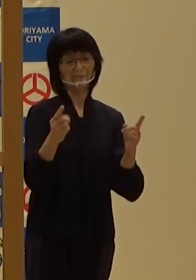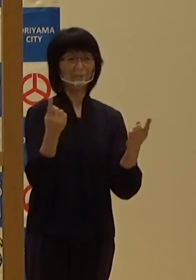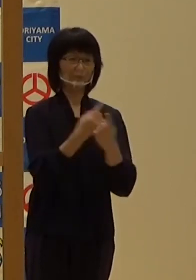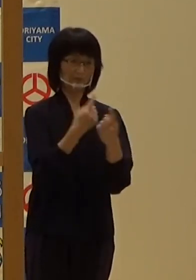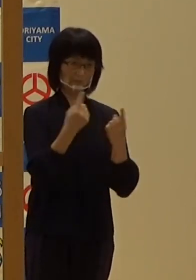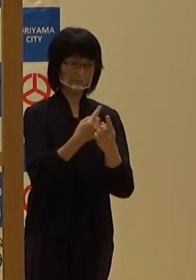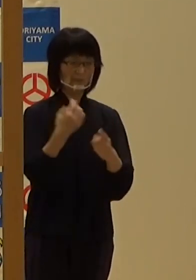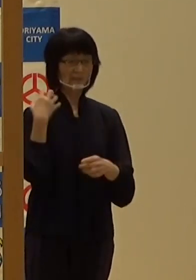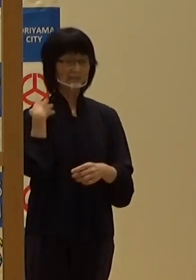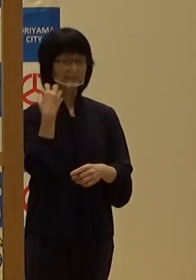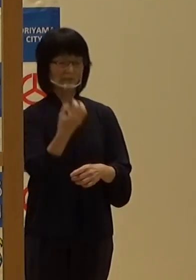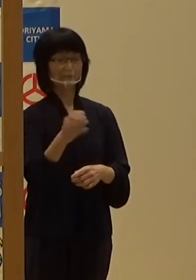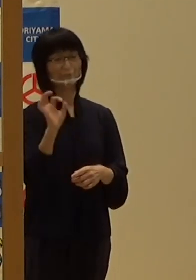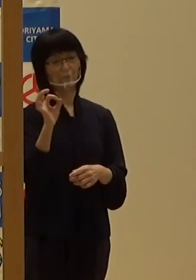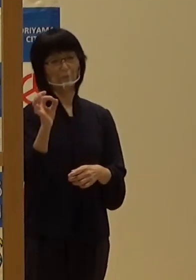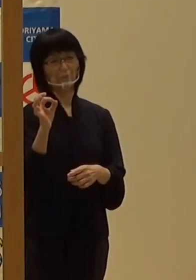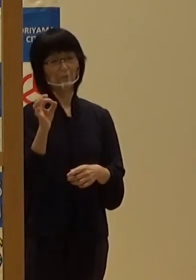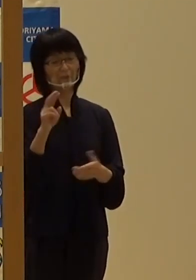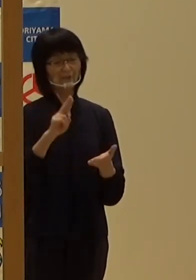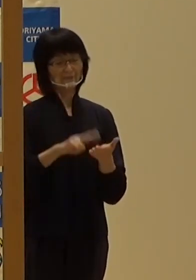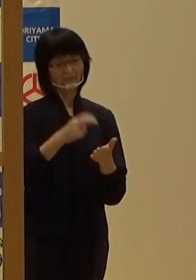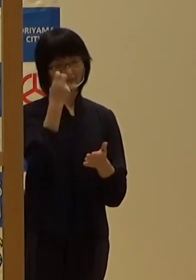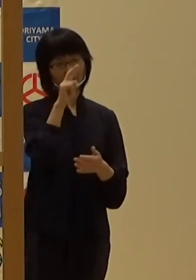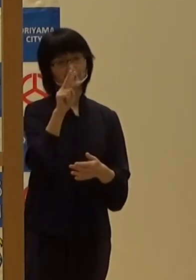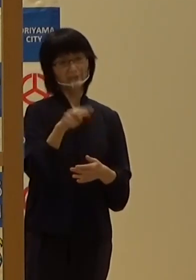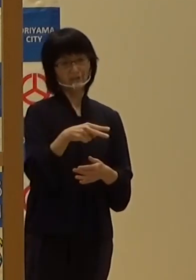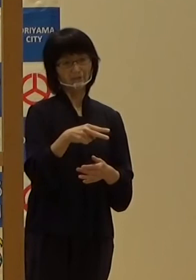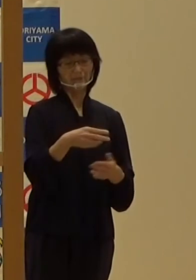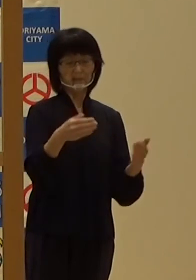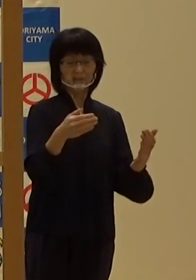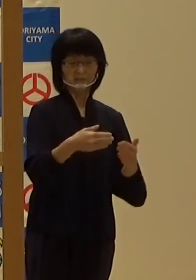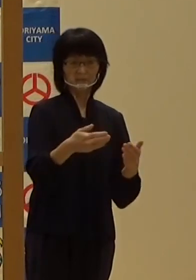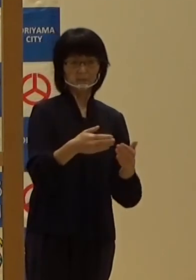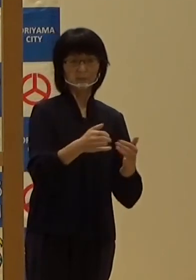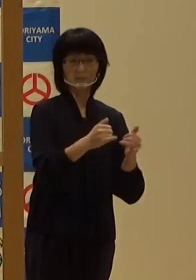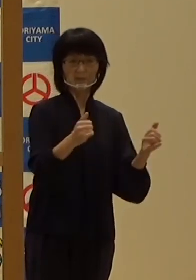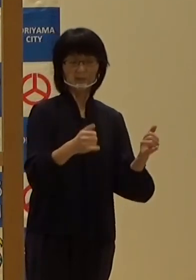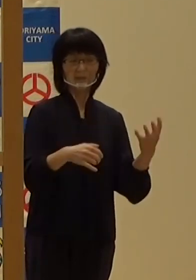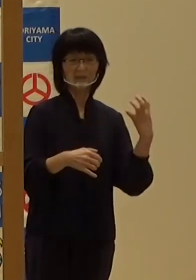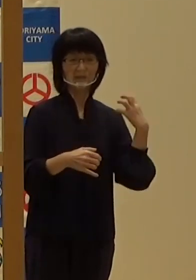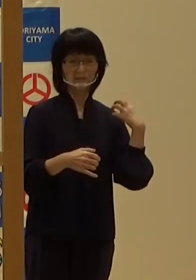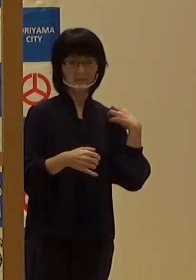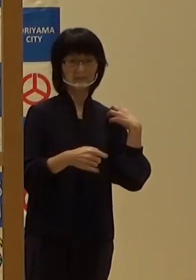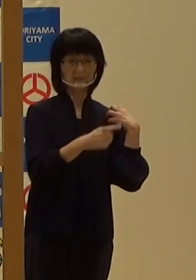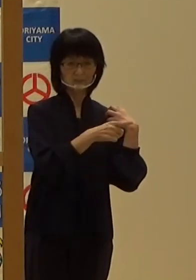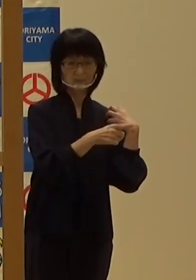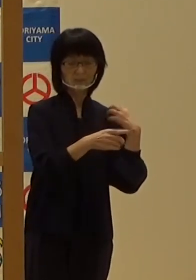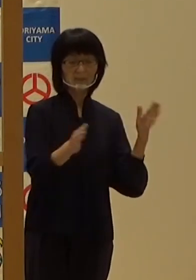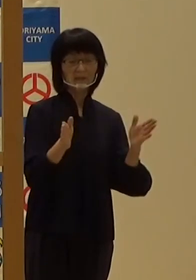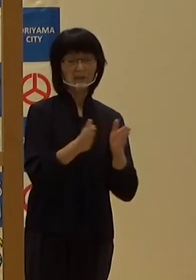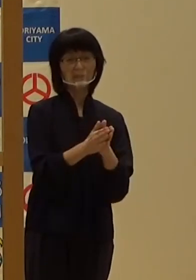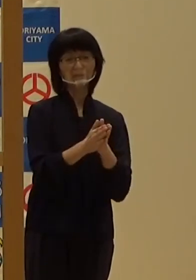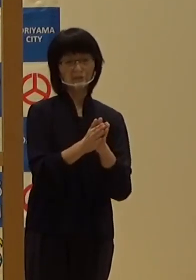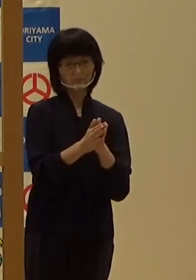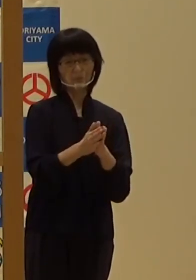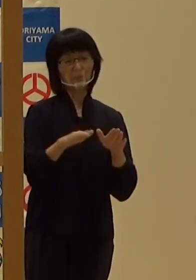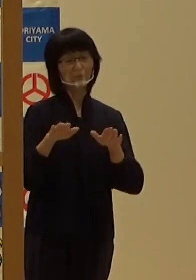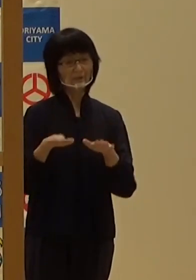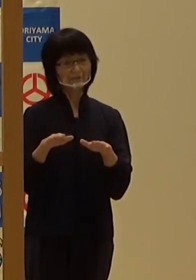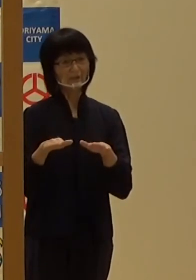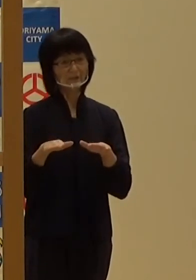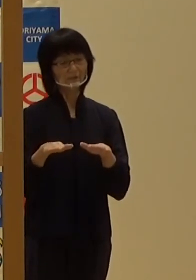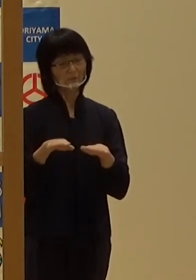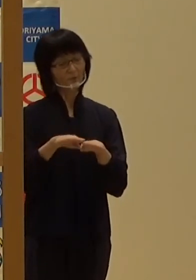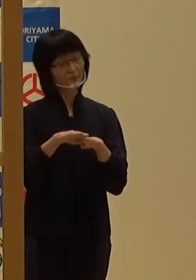などやはり指定管理とかでもそれら事業費は増えることでございます。そちらの合計と現在の